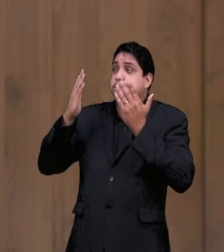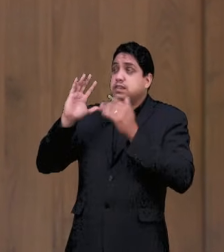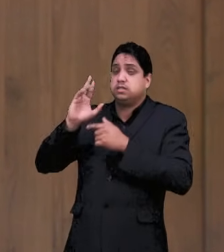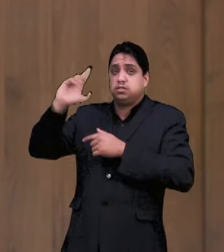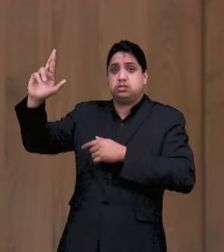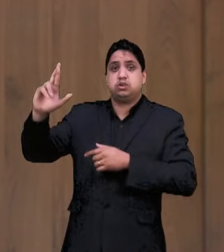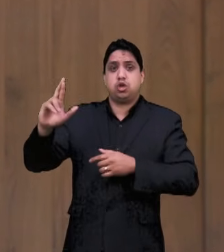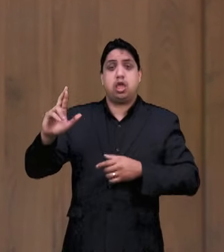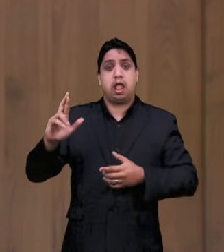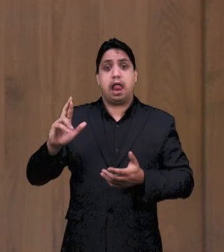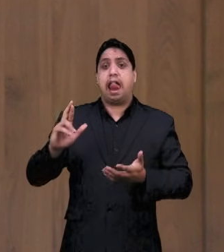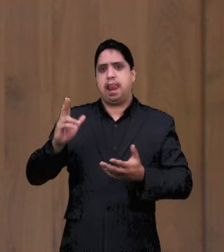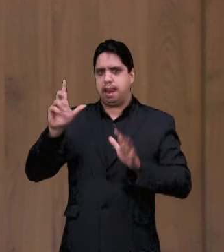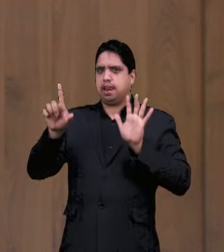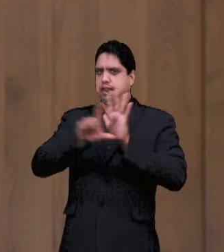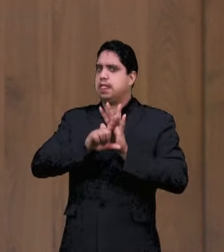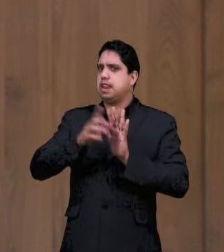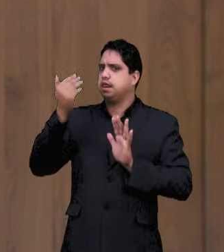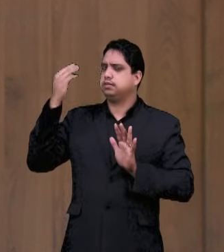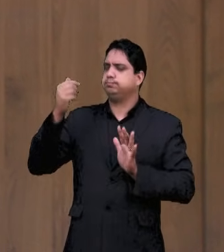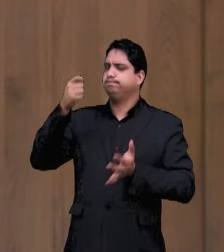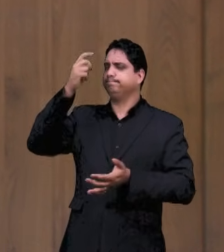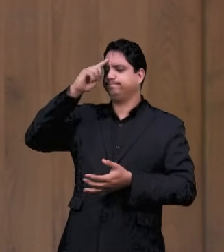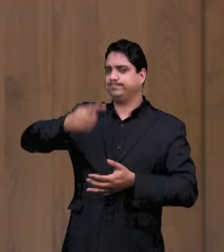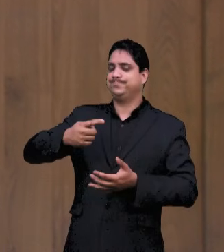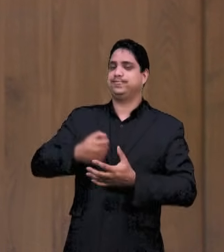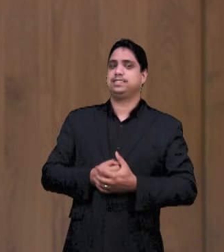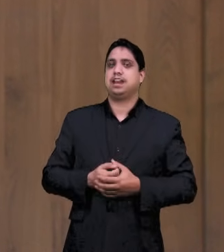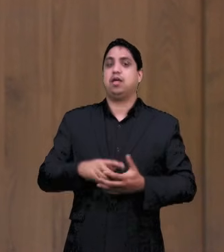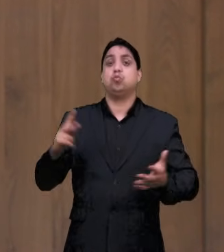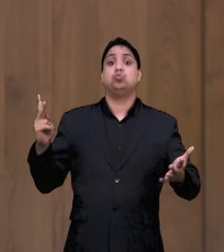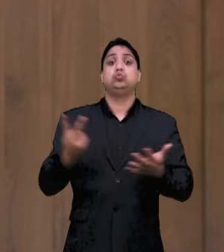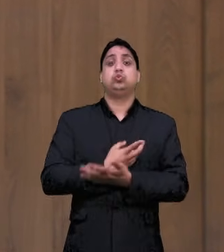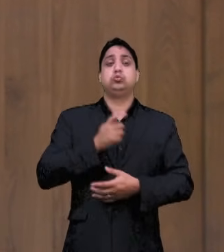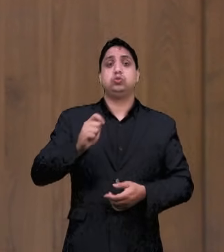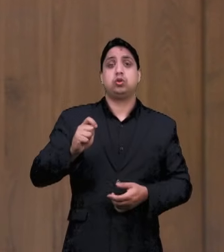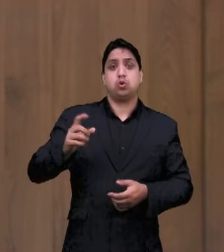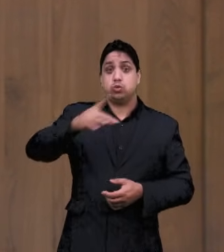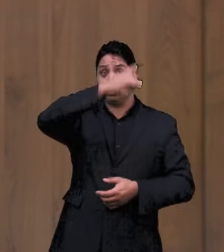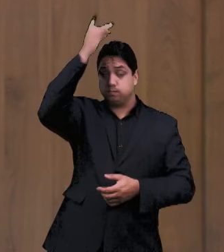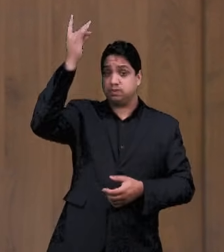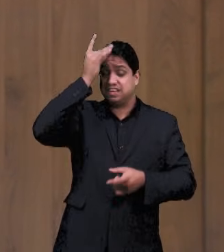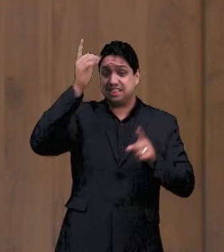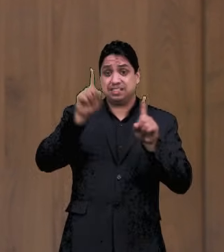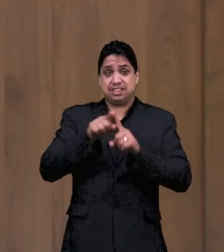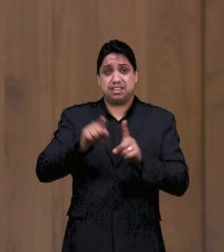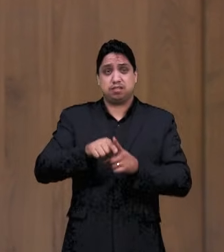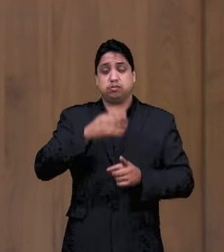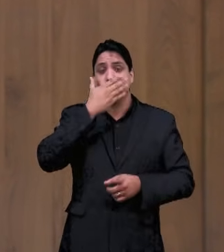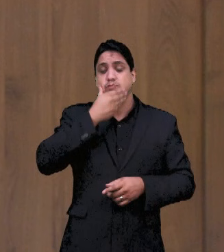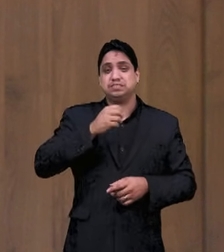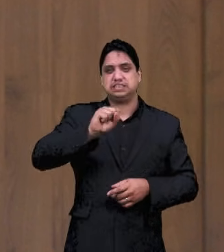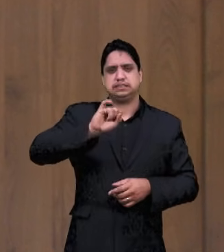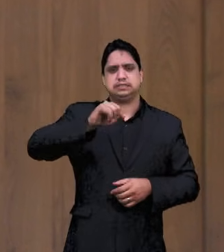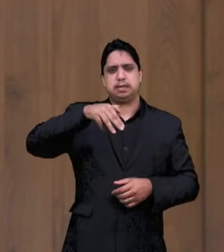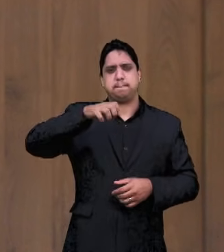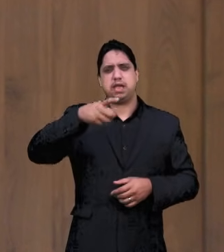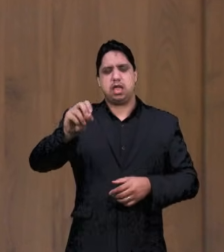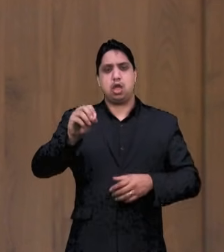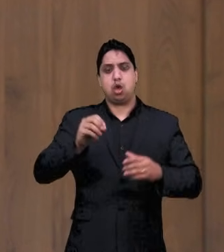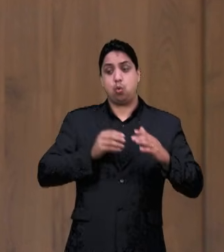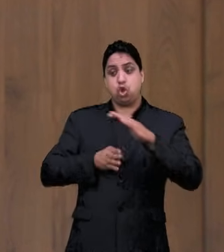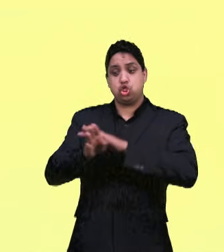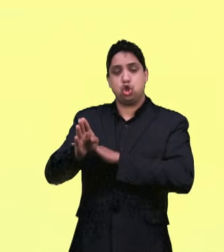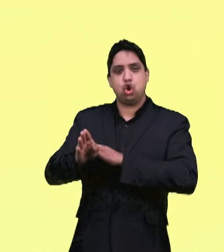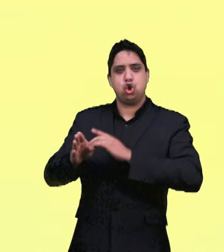Les parents de Jésus sont allés au temple pour présenter Jésus selon le coutume de l'époque. Ce jour, le Saint-Esprit a amené Siméon